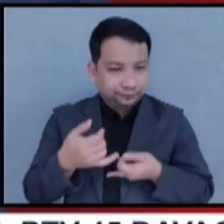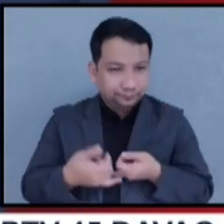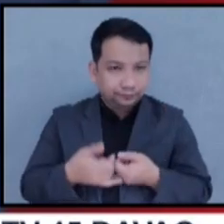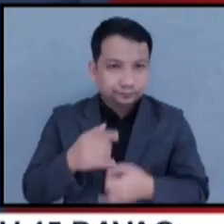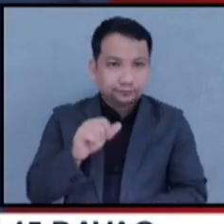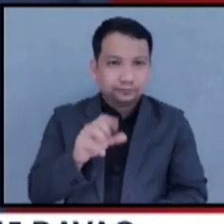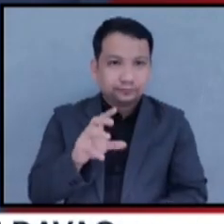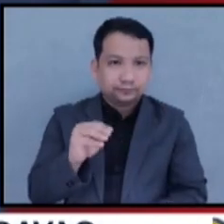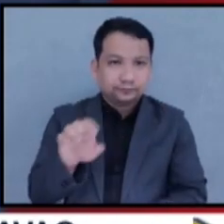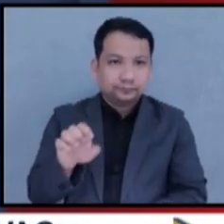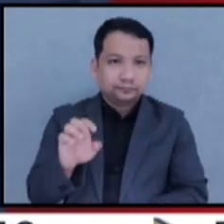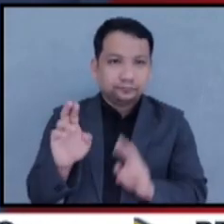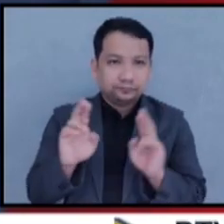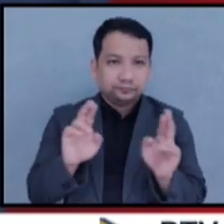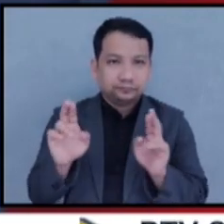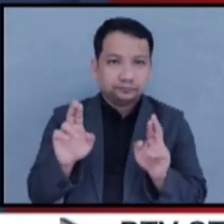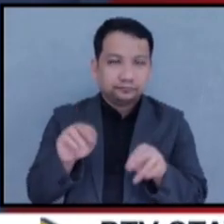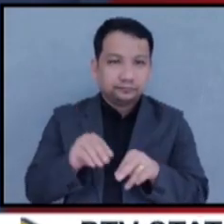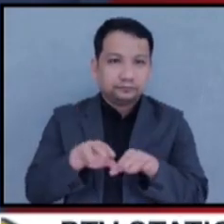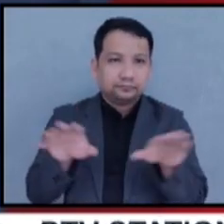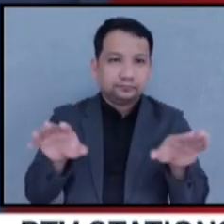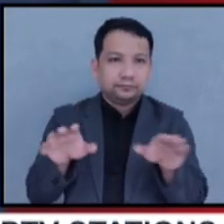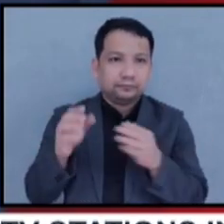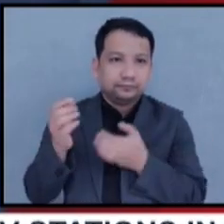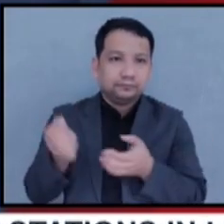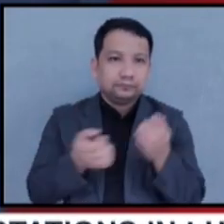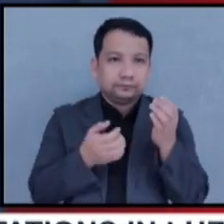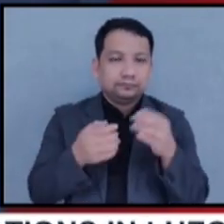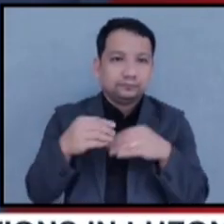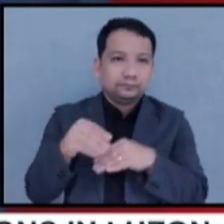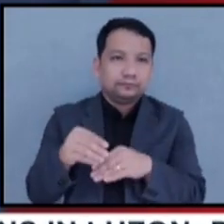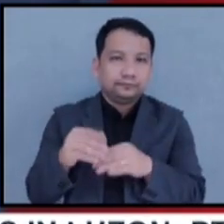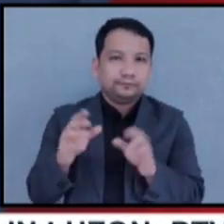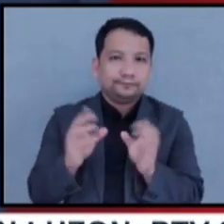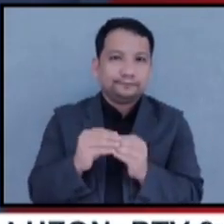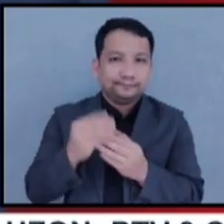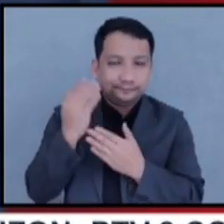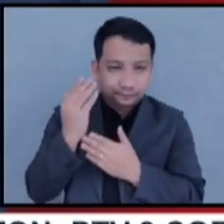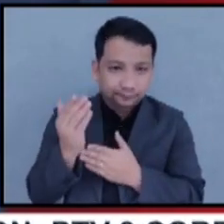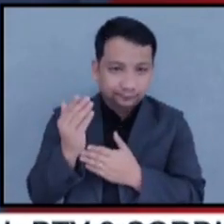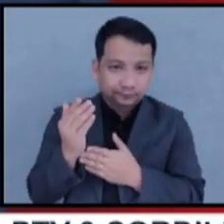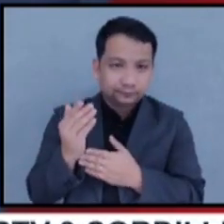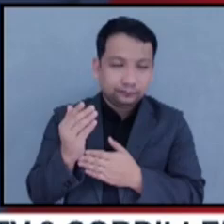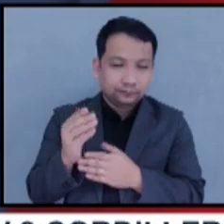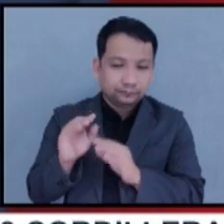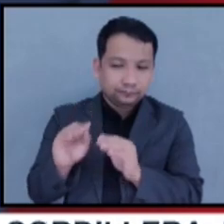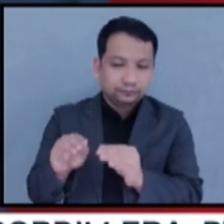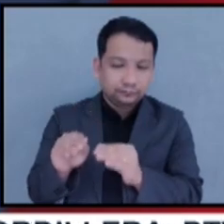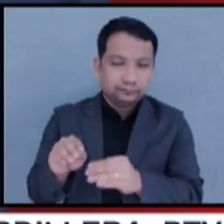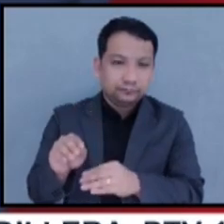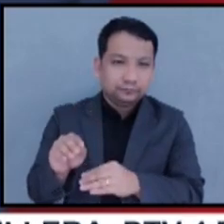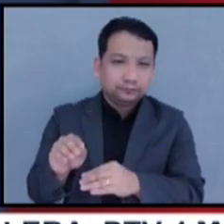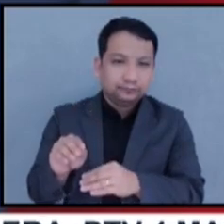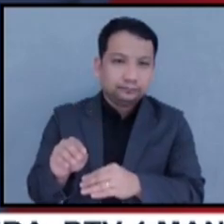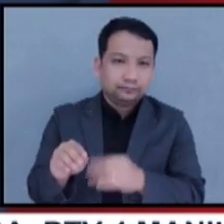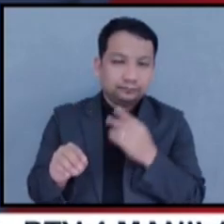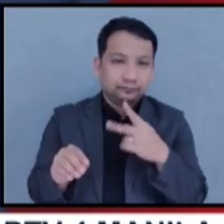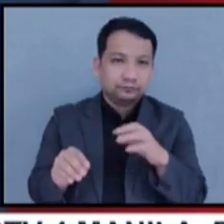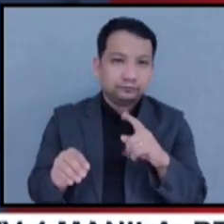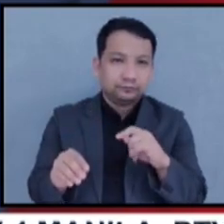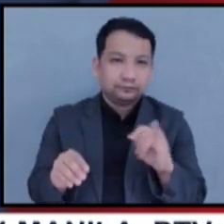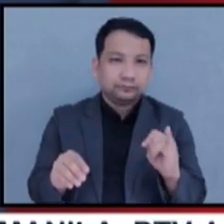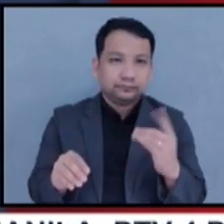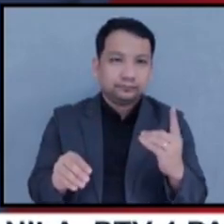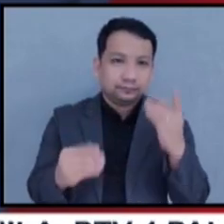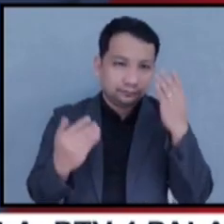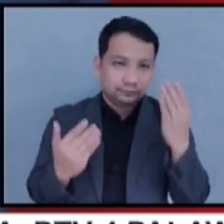na ready na to explore the export market. We have the mentoring and the coaching under the Kapatid Mentor Me.